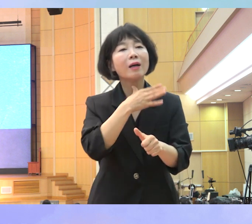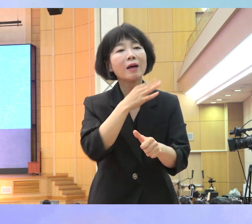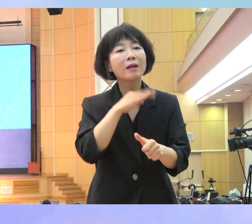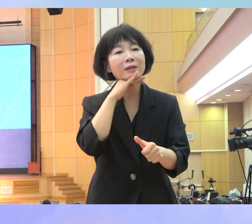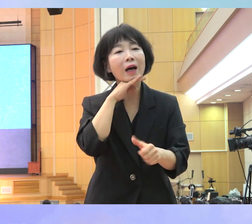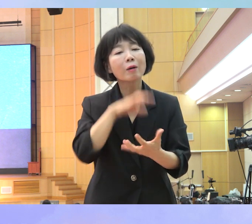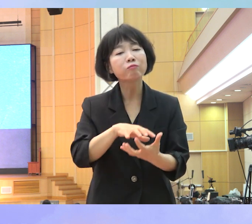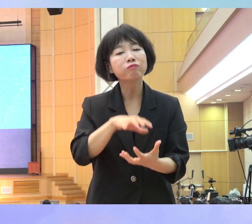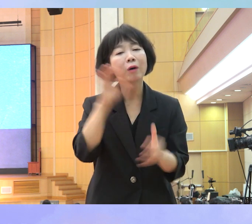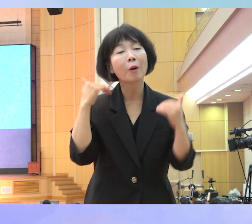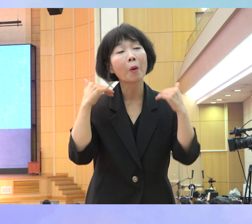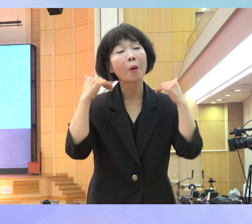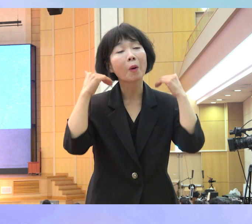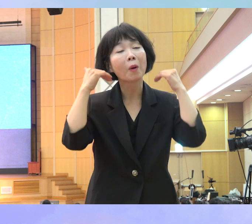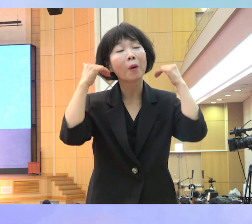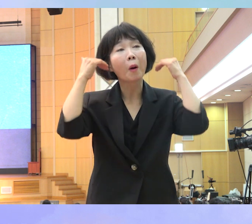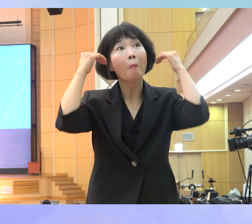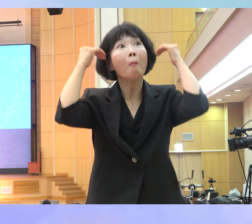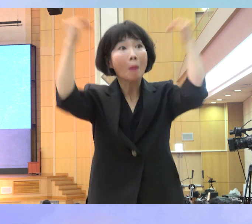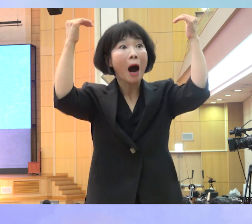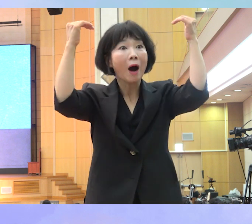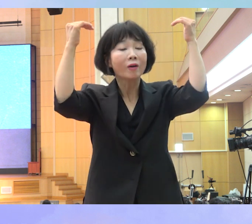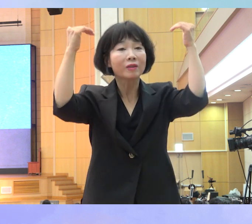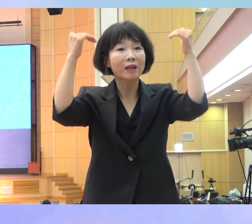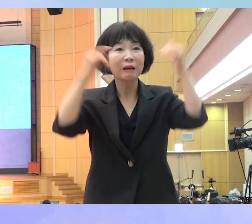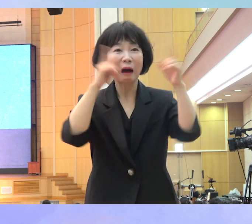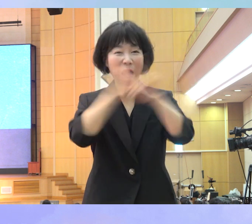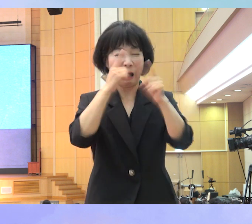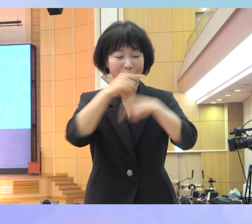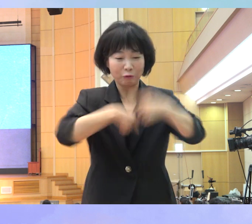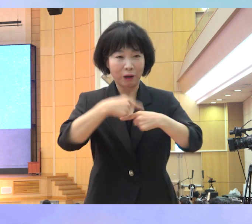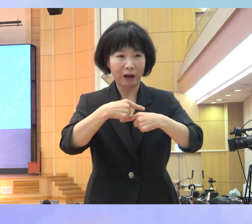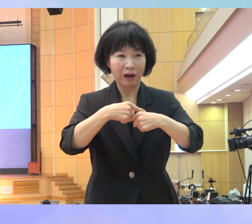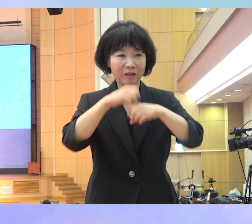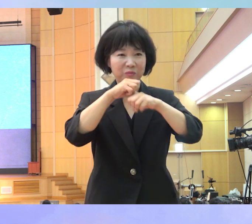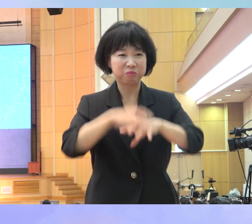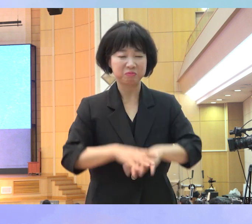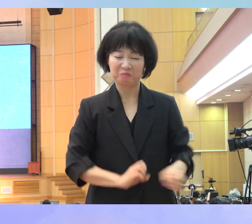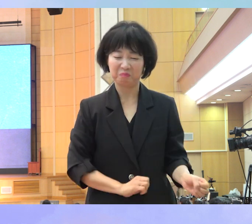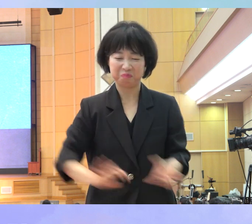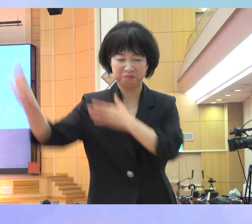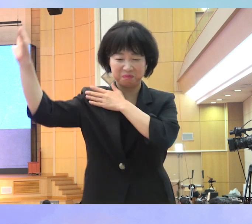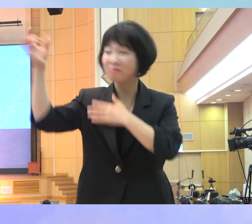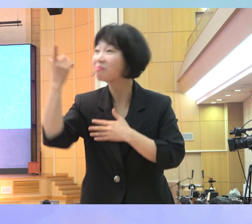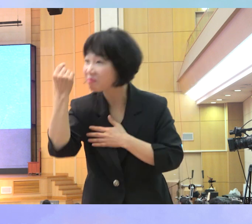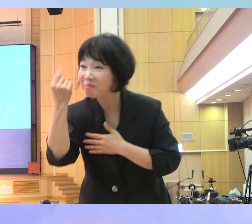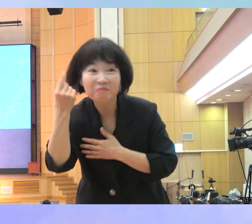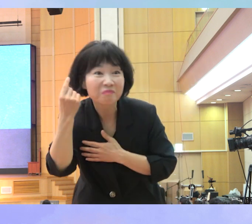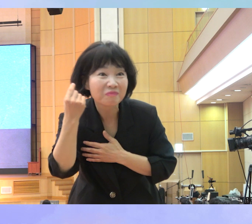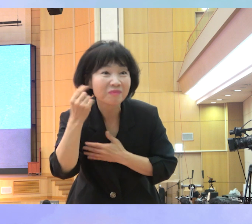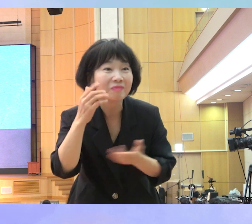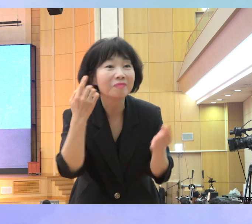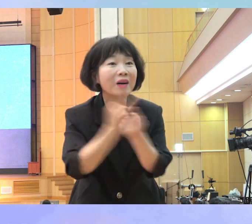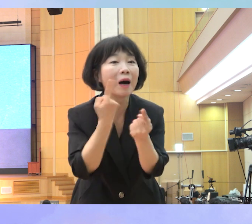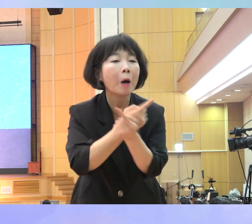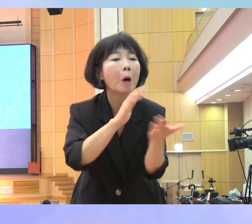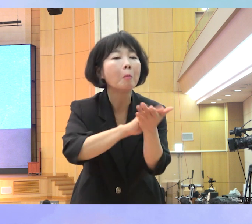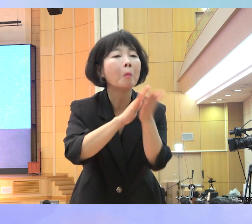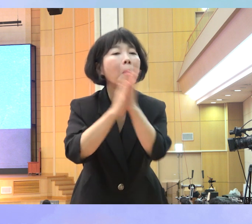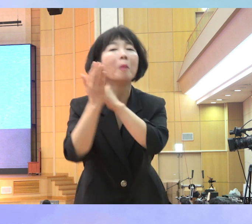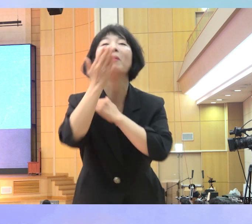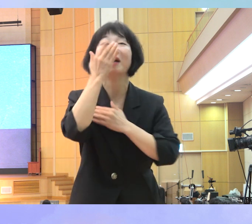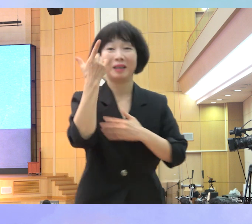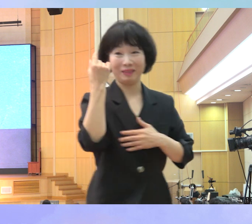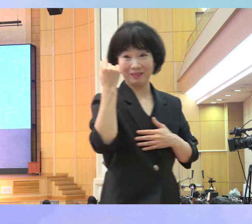사용해요? 성숙한 언어를 사용하죠. 그런데 모든 어른이 그런 건 아닙니다. 어떤 어른은 나이가